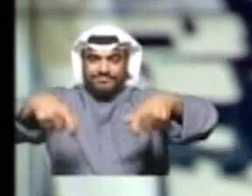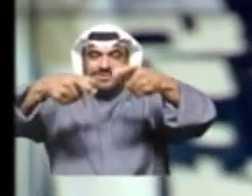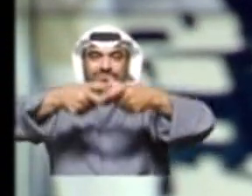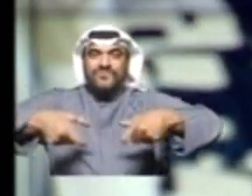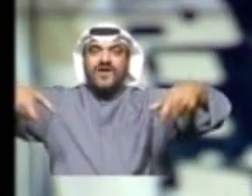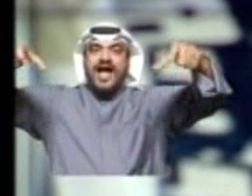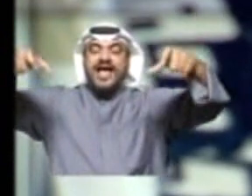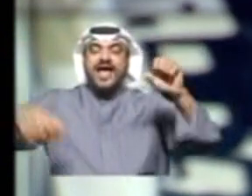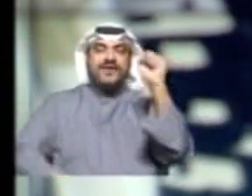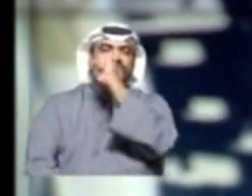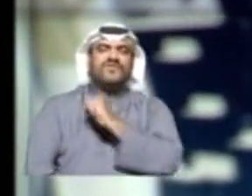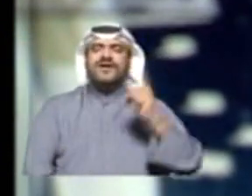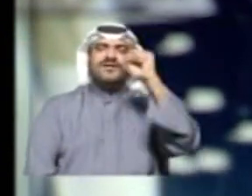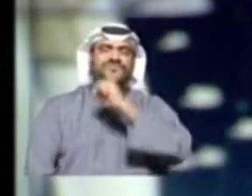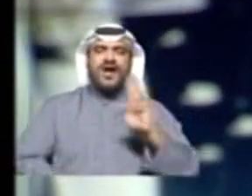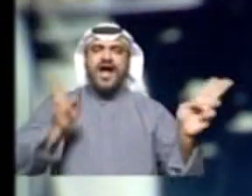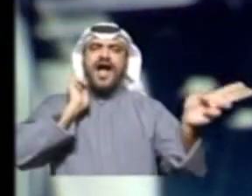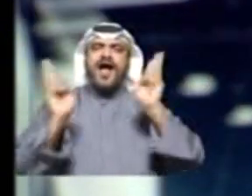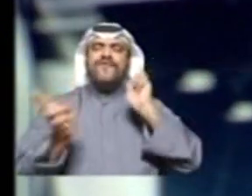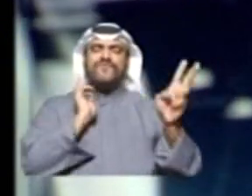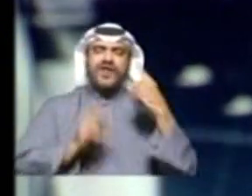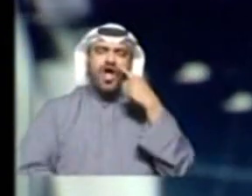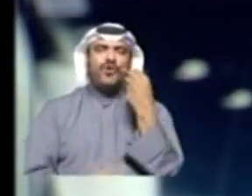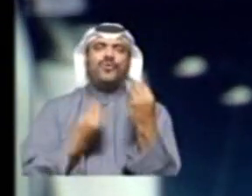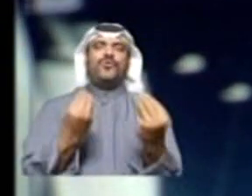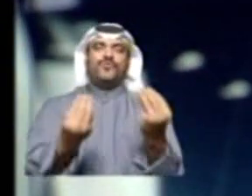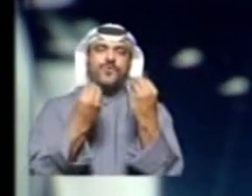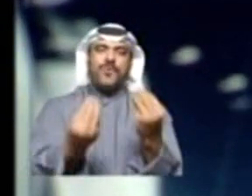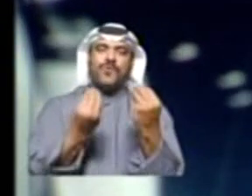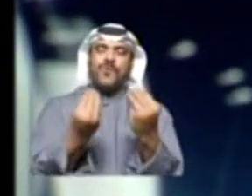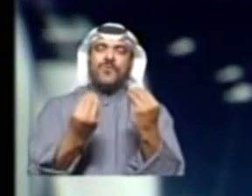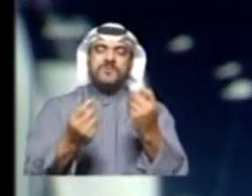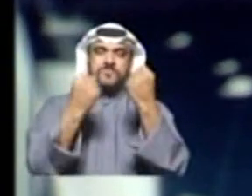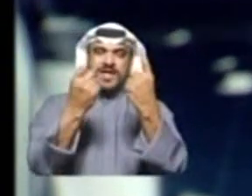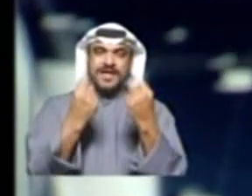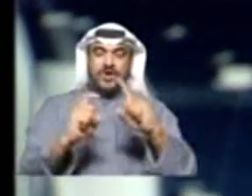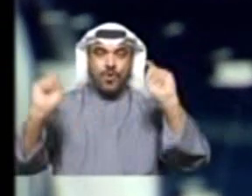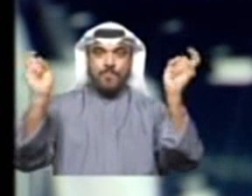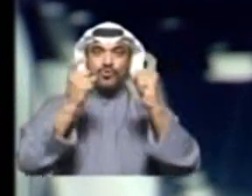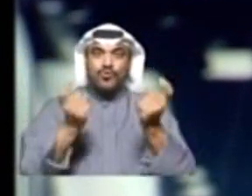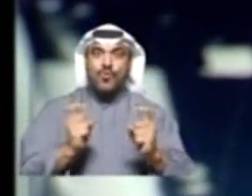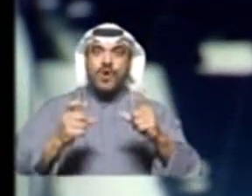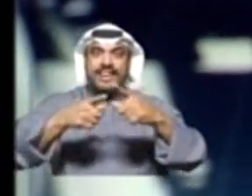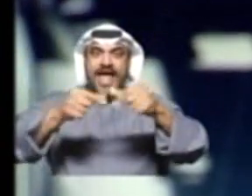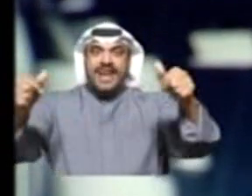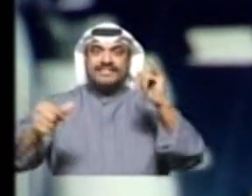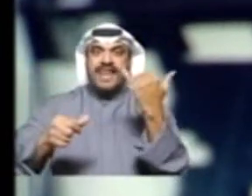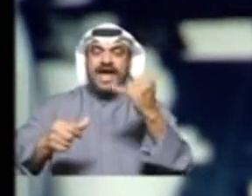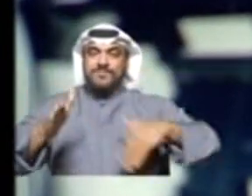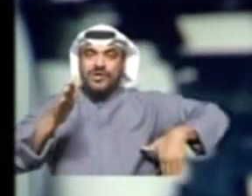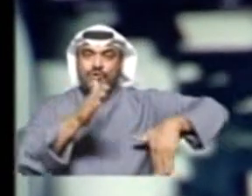حفلا مفعما بالروعة والجمال لبطولة كأس الخليج العربي لكرة القدم خليجي